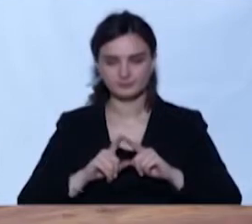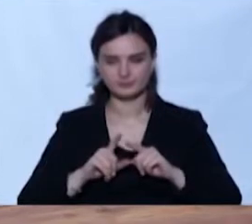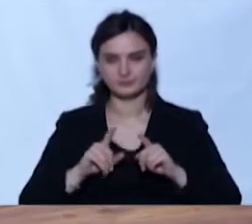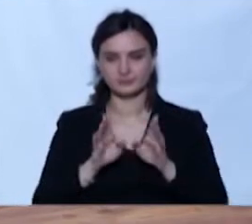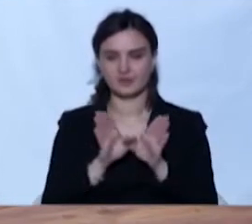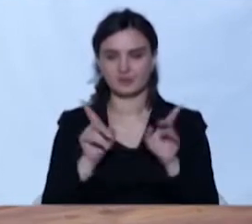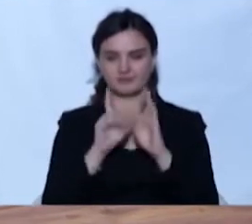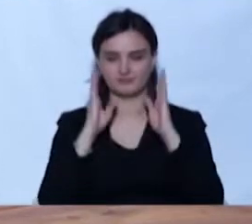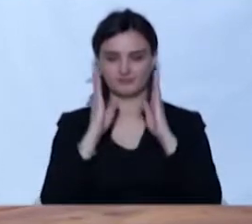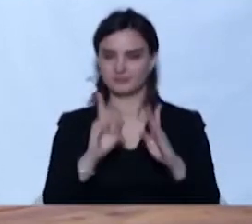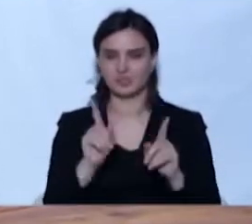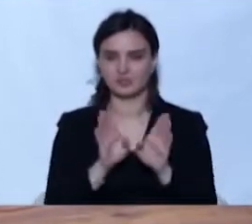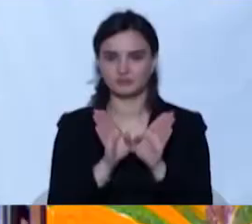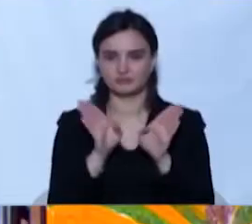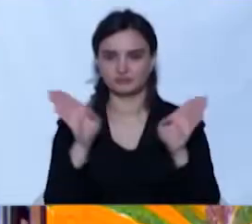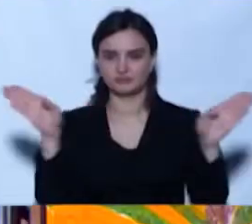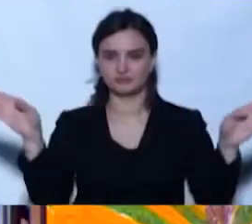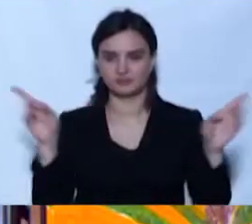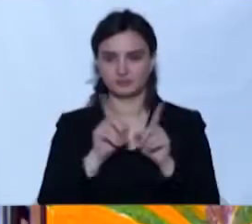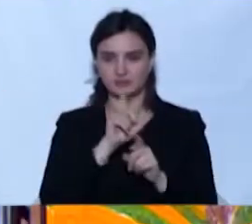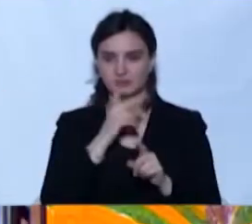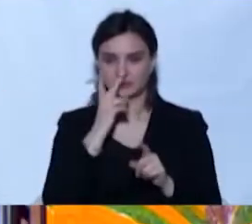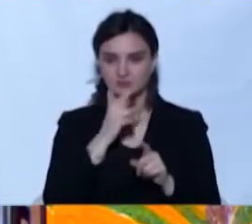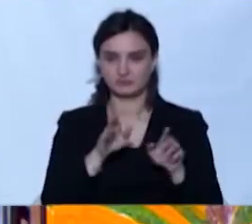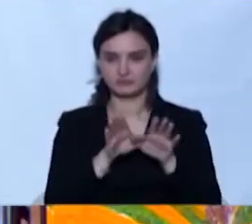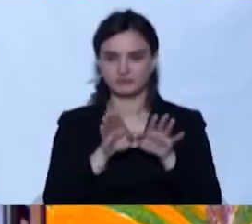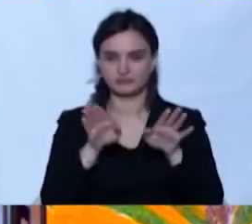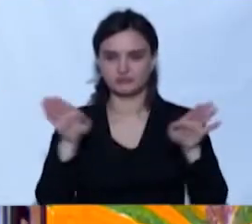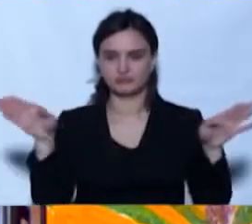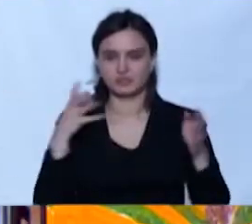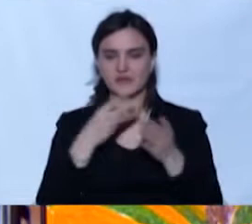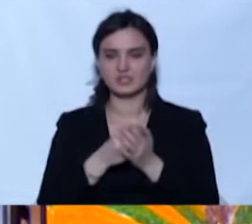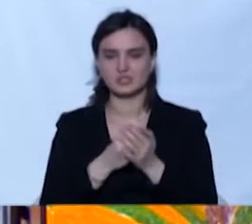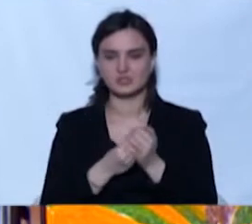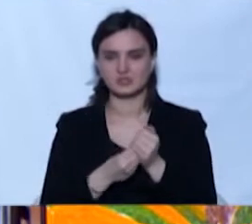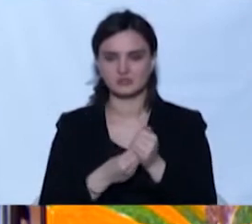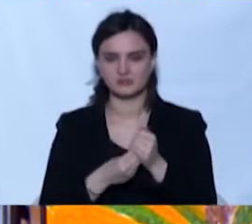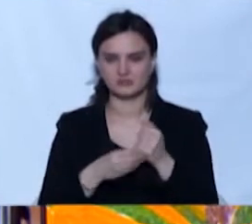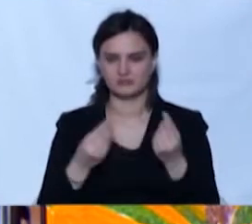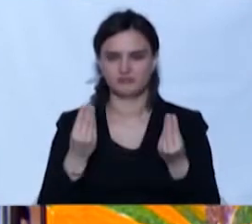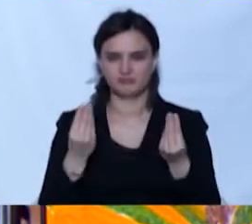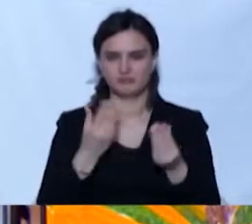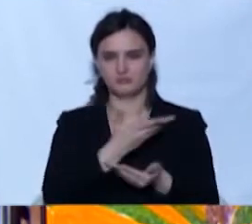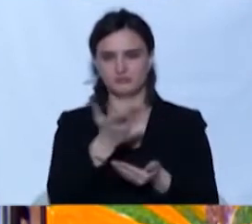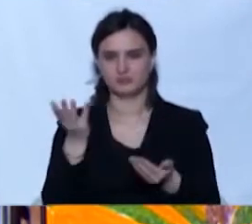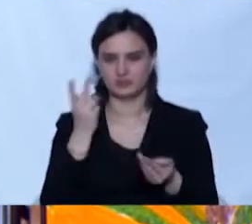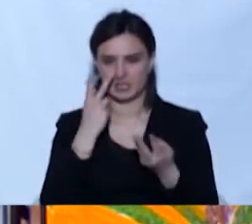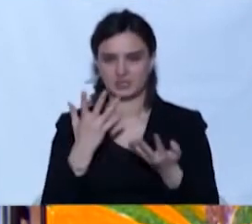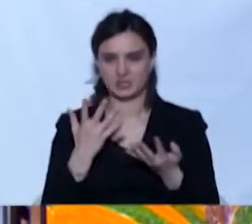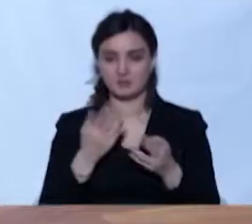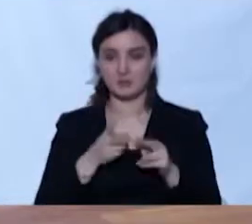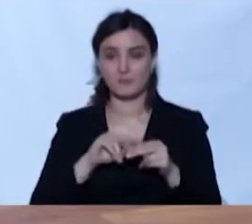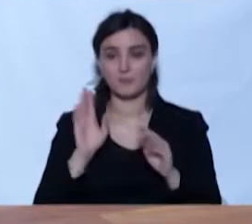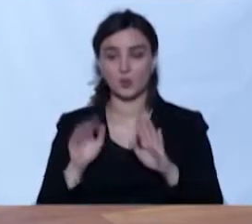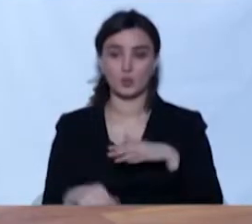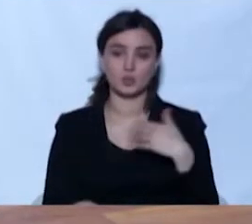კუთხით იშლება მნახველის წინაშე, მთელი თავისი დიდებულებით წარდგება, ხოლო მარცხნივ, როგორც